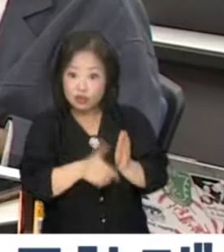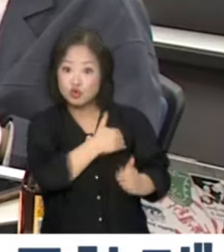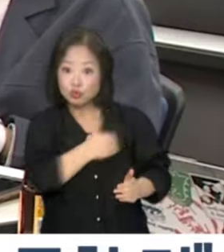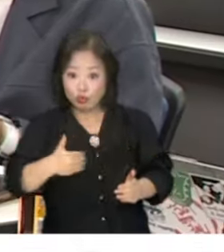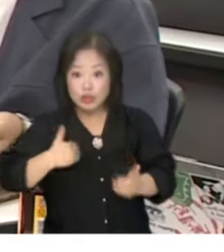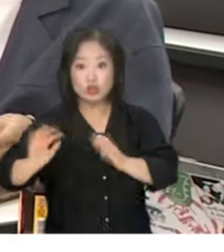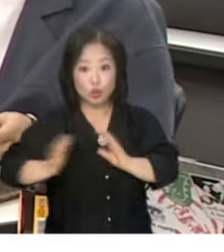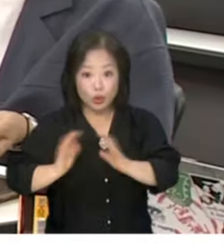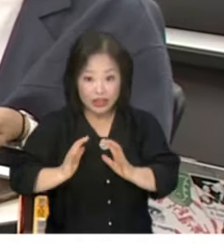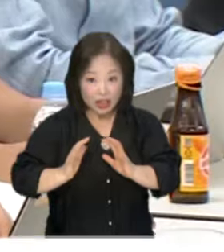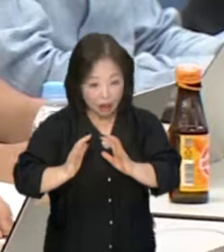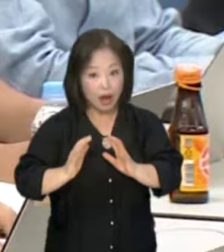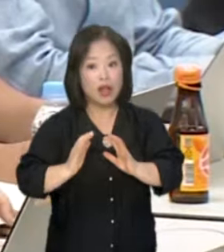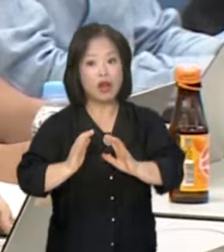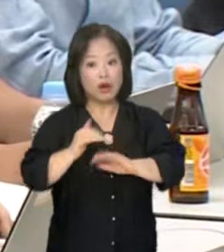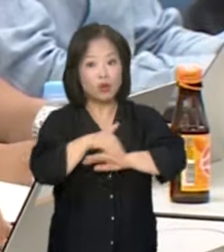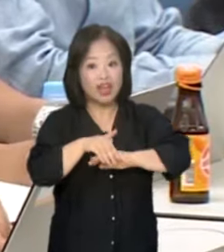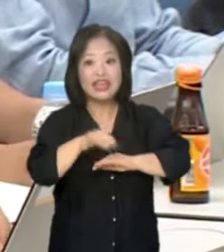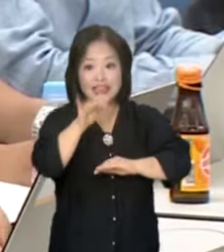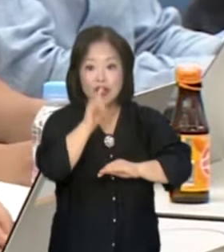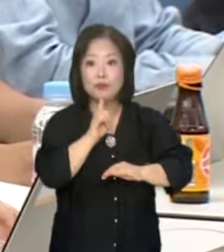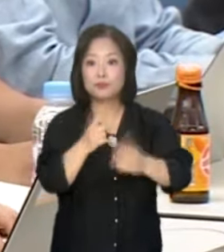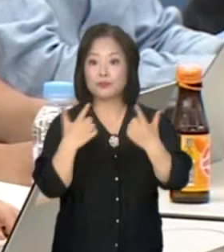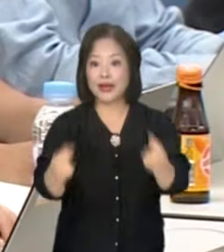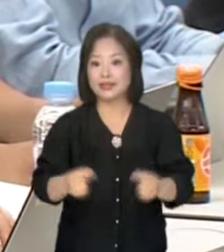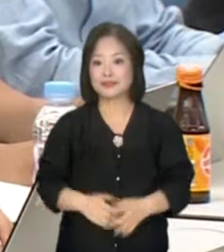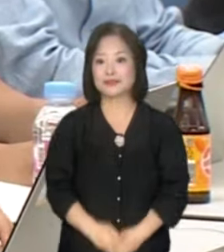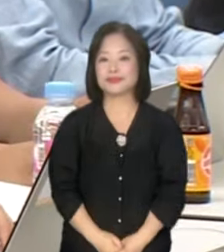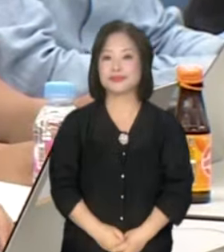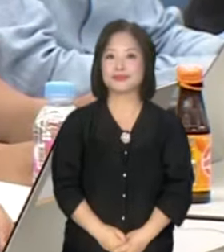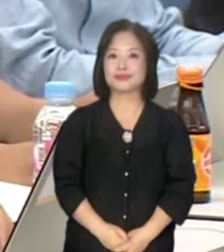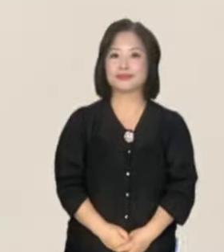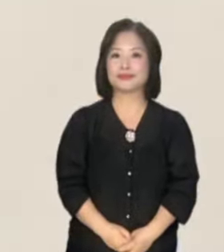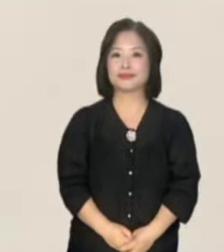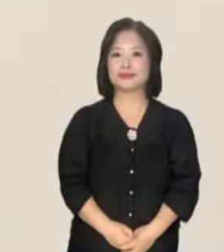논의한다는 입장이라며 그 부분은 항상 열려 있다고 언급했습니다